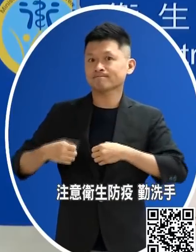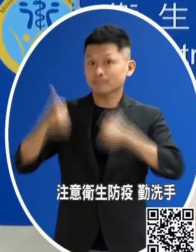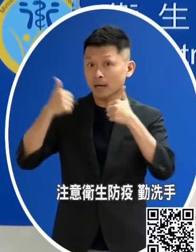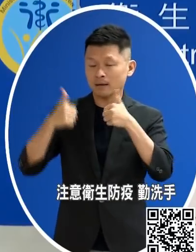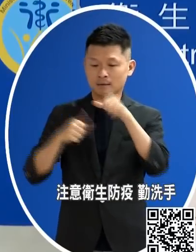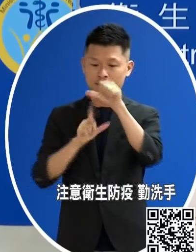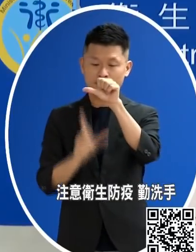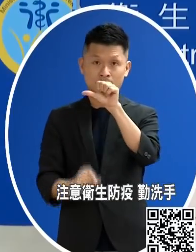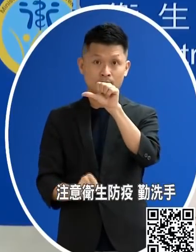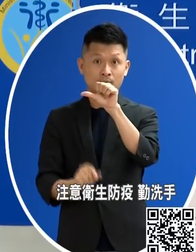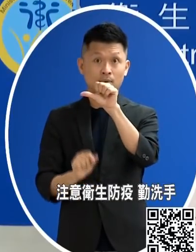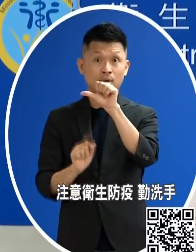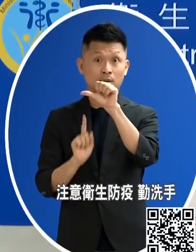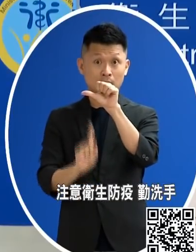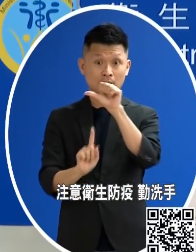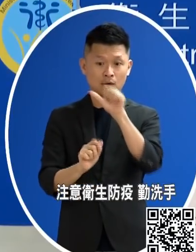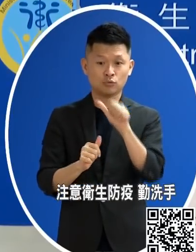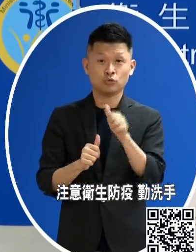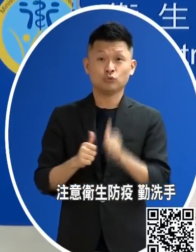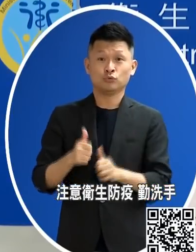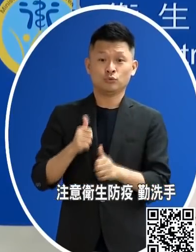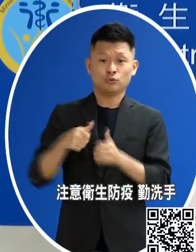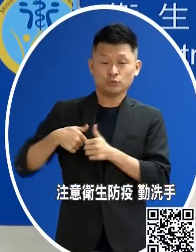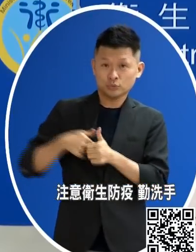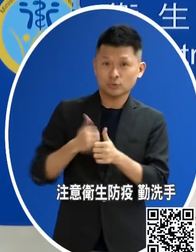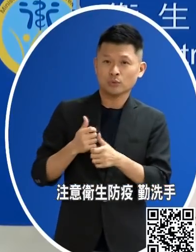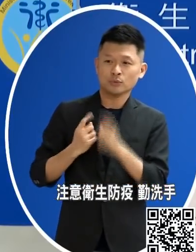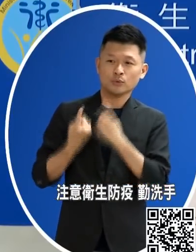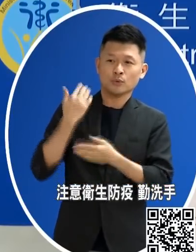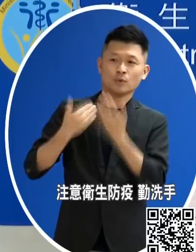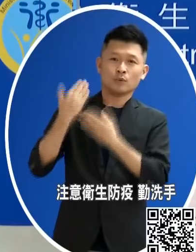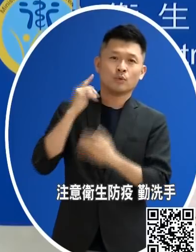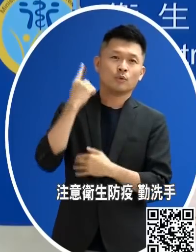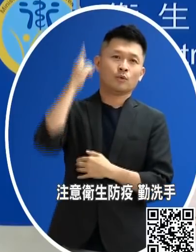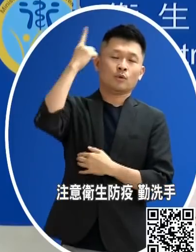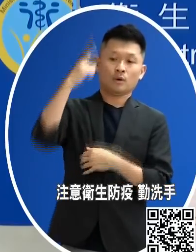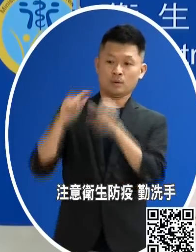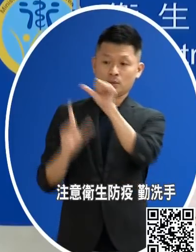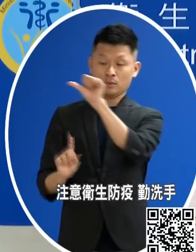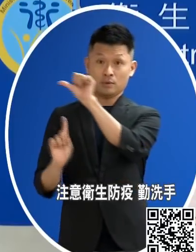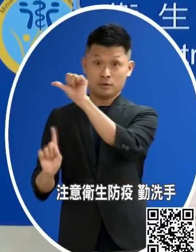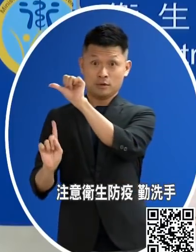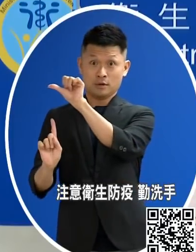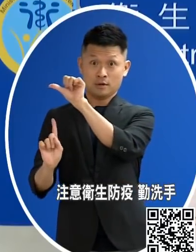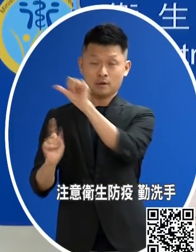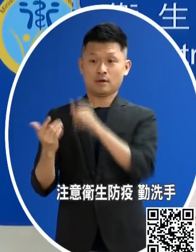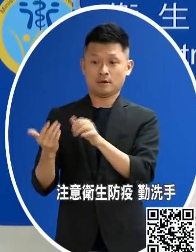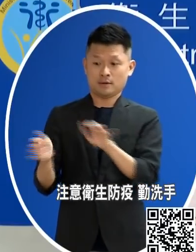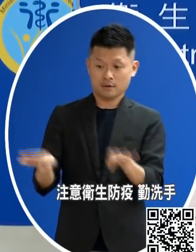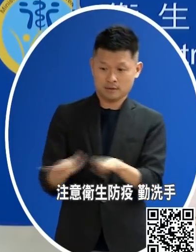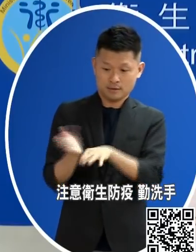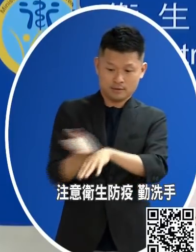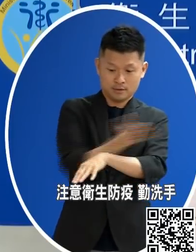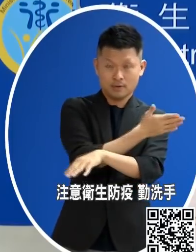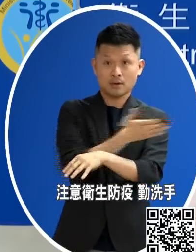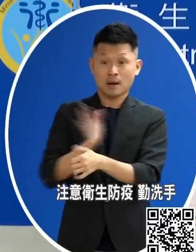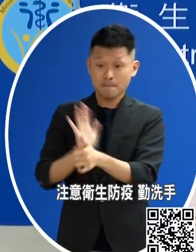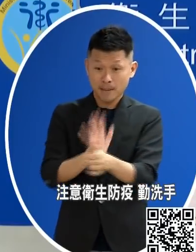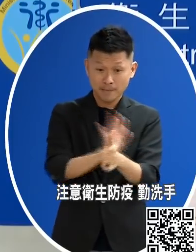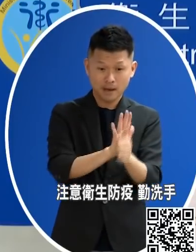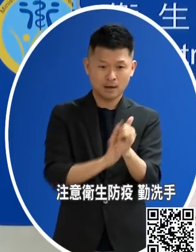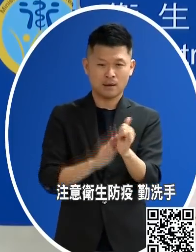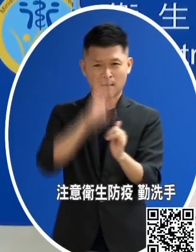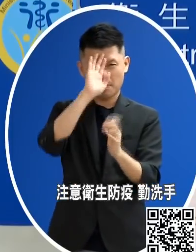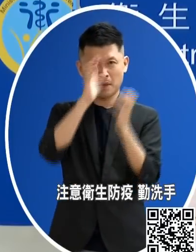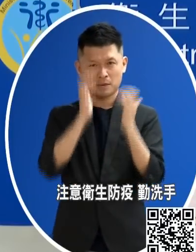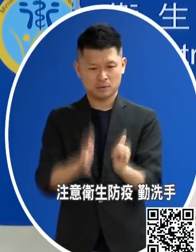从5月1号回溯到5月1号开始，都会给这些帮忙照顾这些重症病人花了很多力气